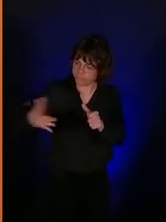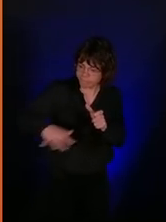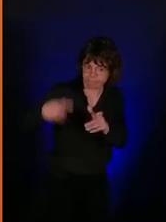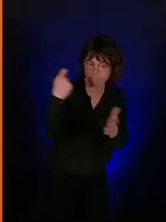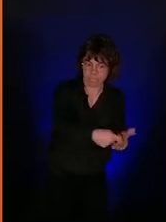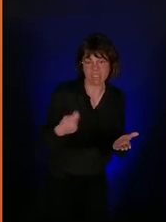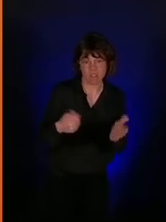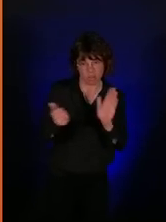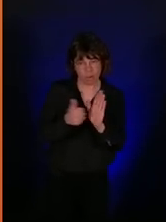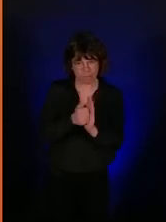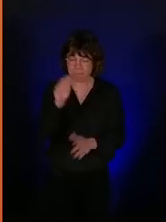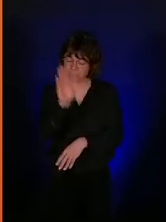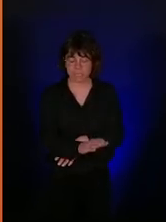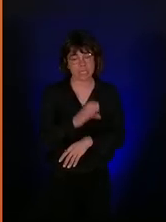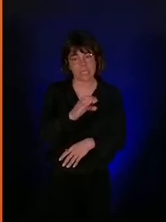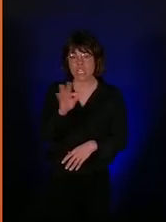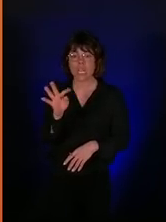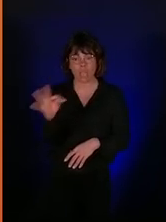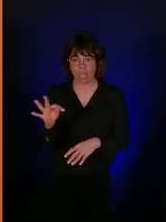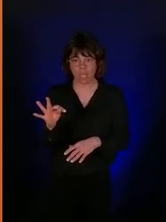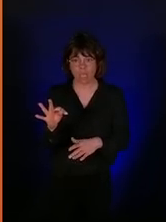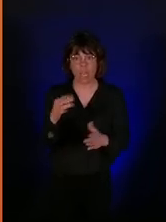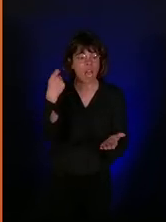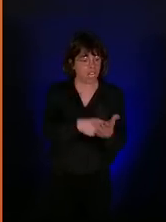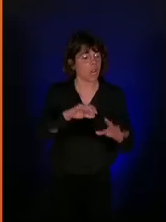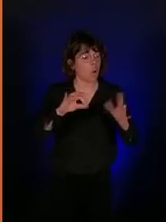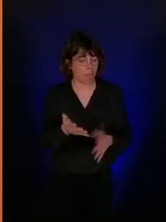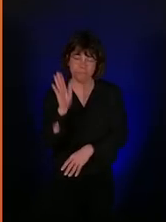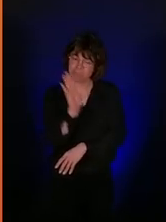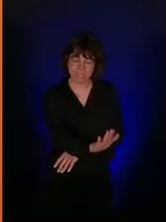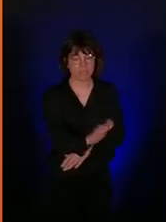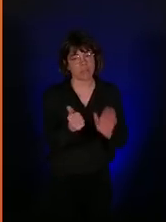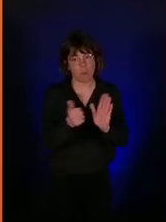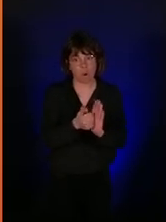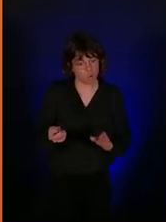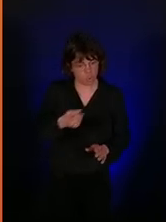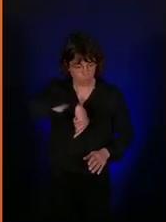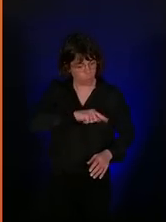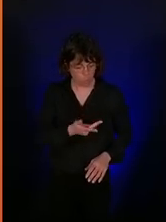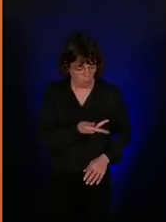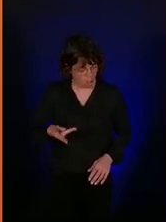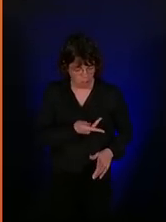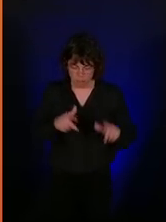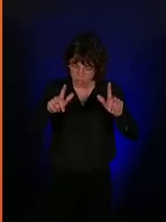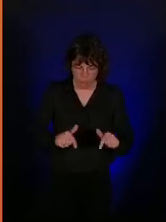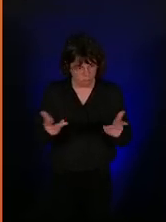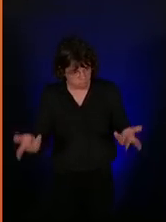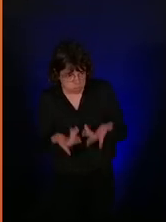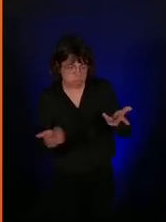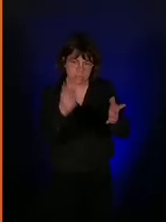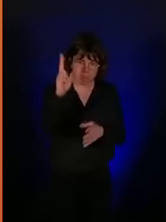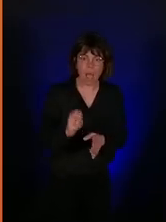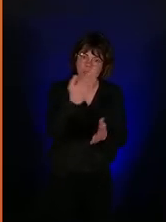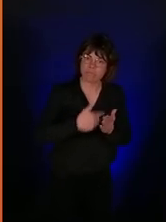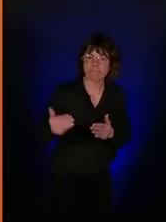permis par la CGT. Son rachat a été permis par la CGT. On est toujours sur place, nous trois, et on continue à œuvrer son redémarrage, parce que la